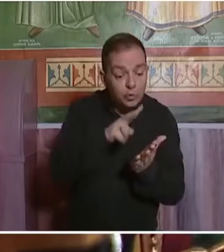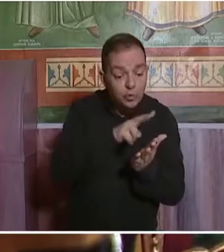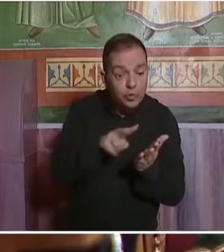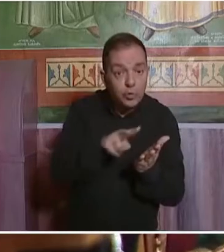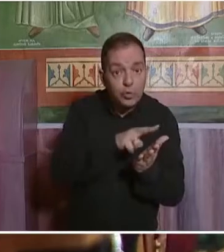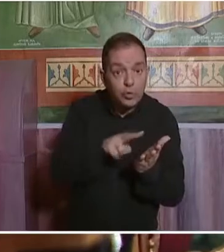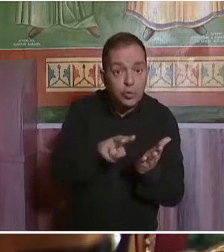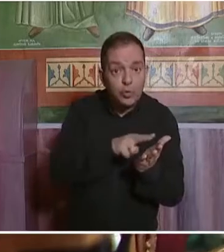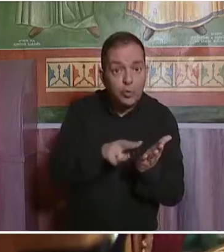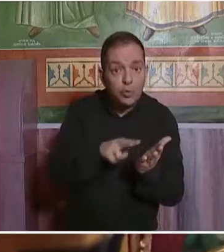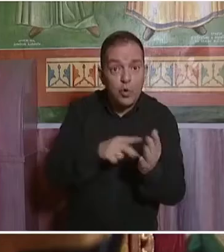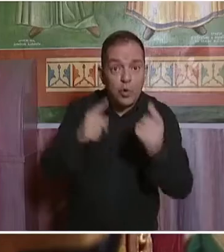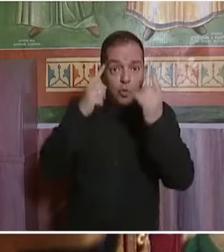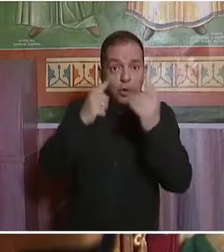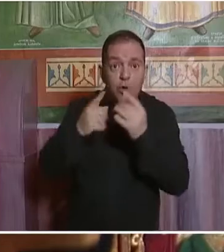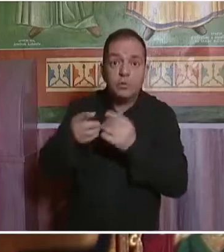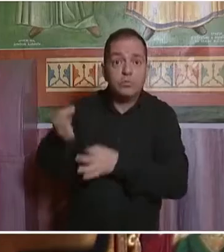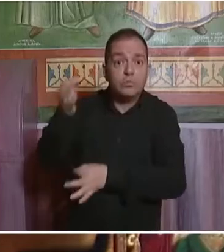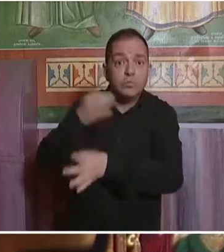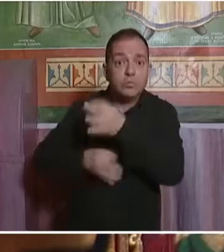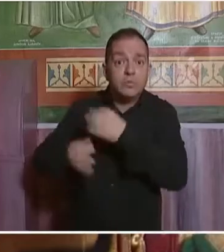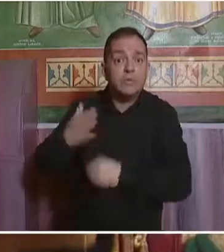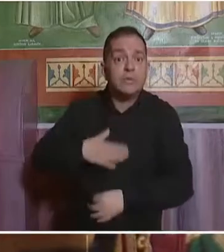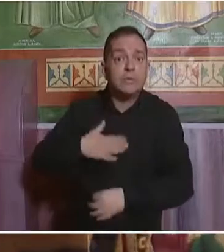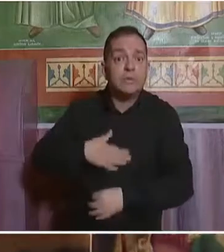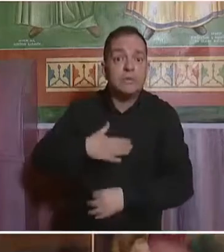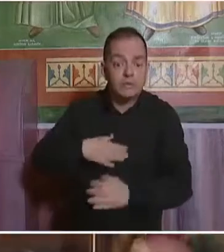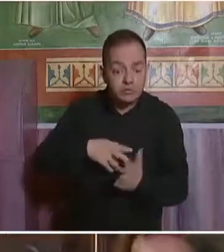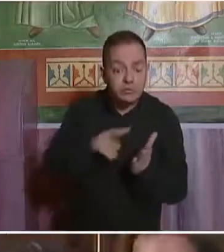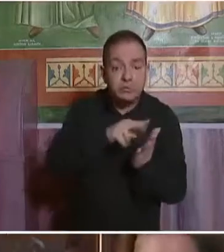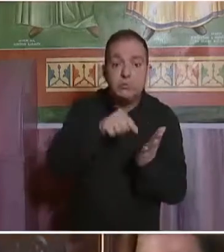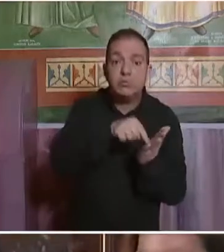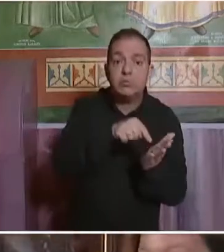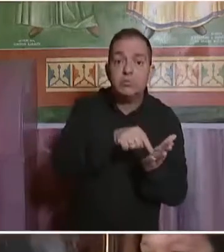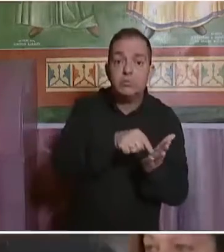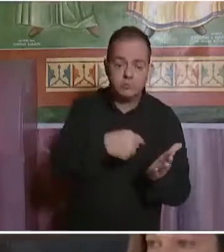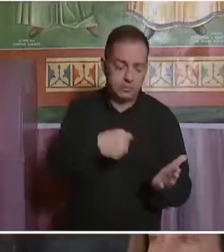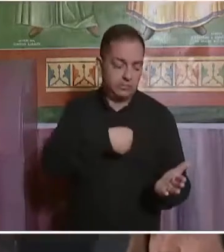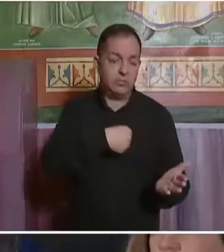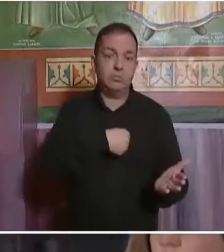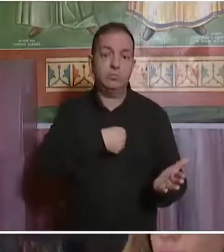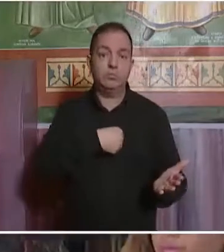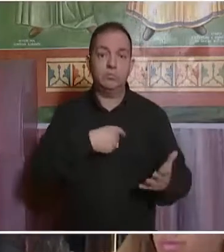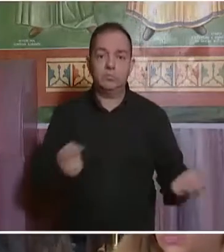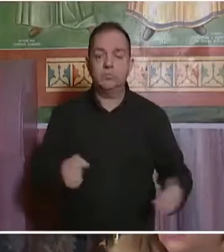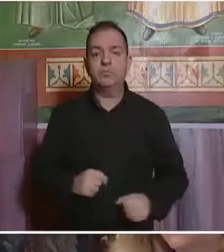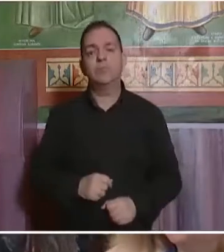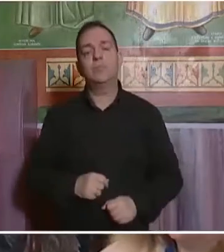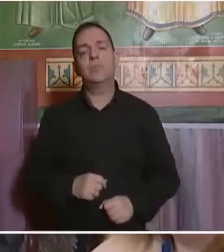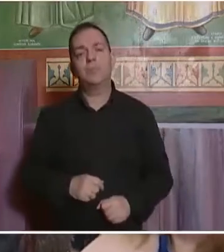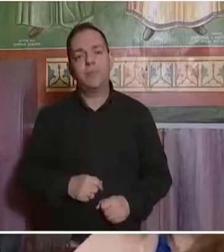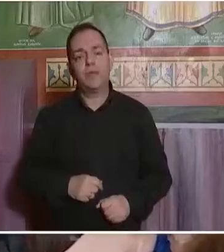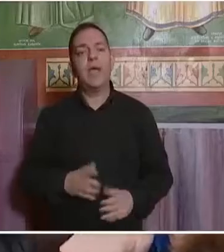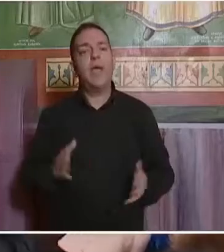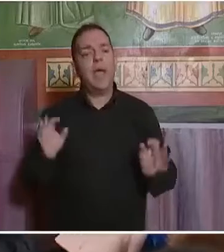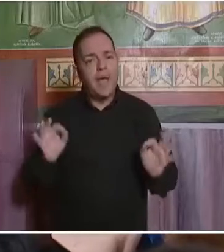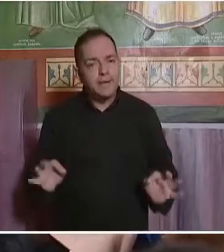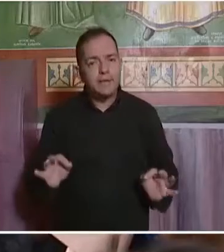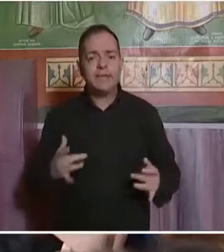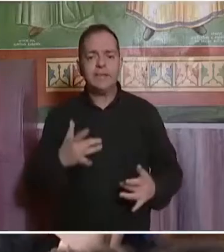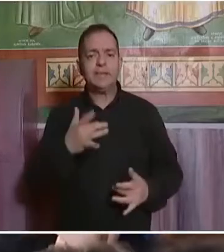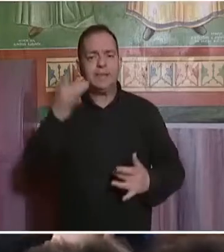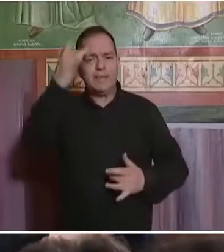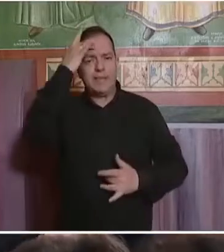το θέλημα του Θεού. Προς τη συνείδησή μας στρέφει απόψε την προσοχή